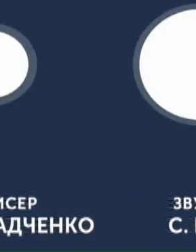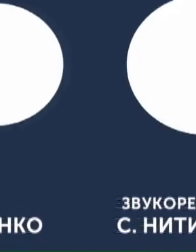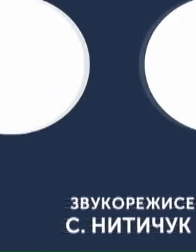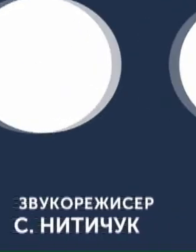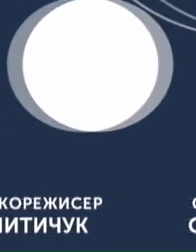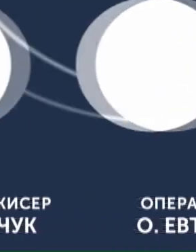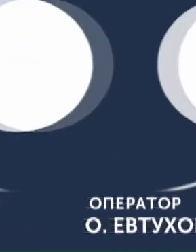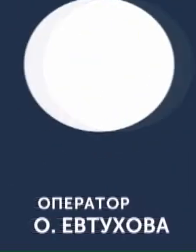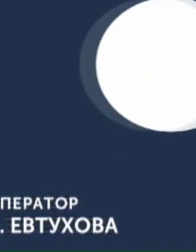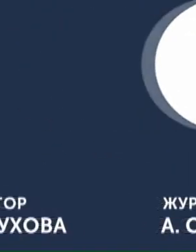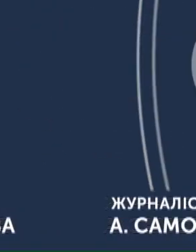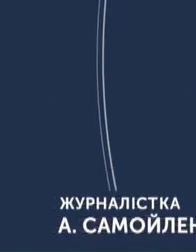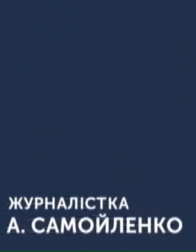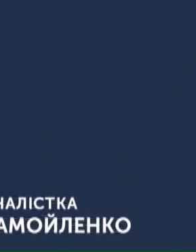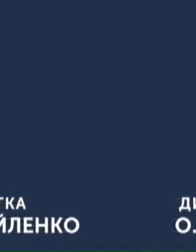Дякую.